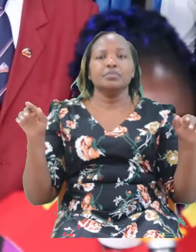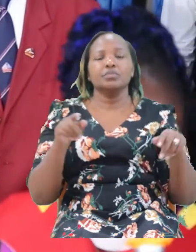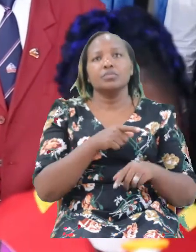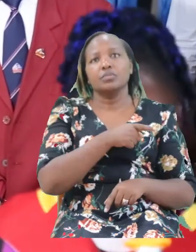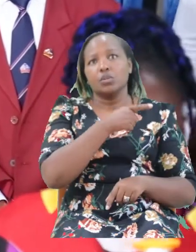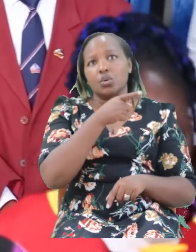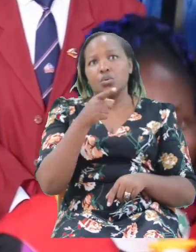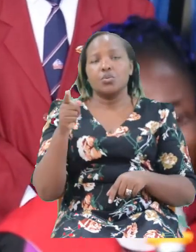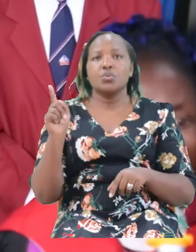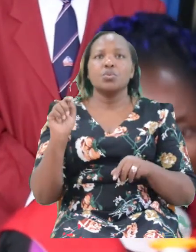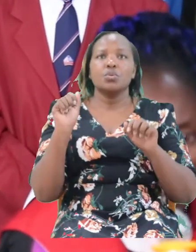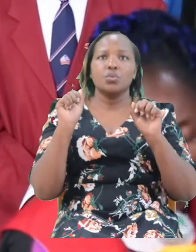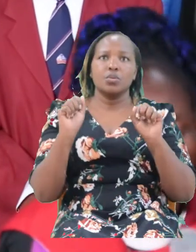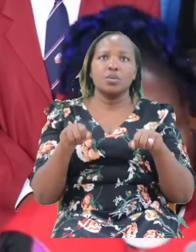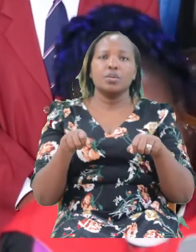malaika